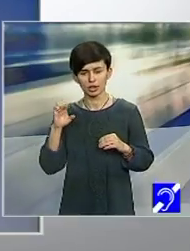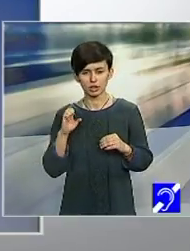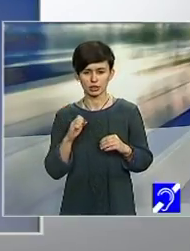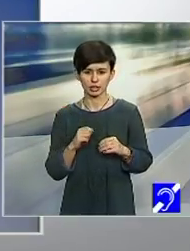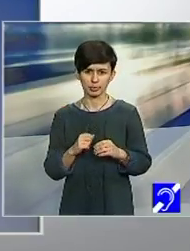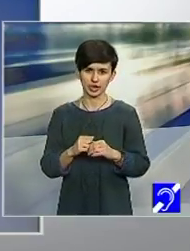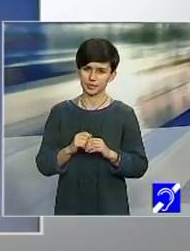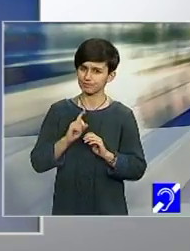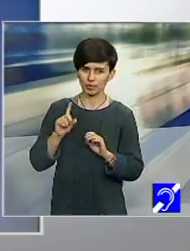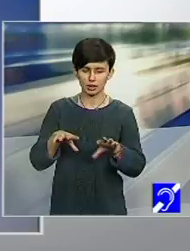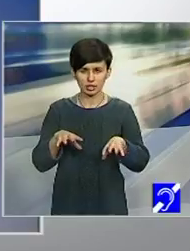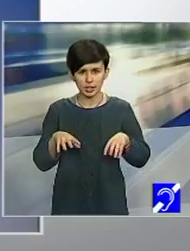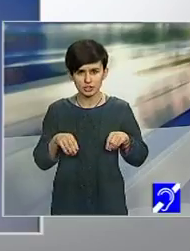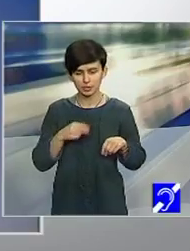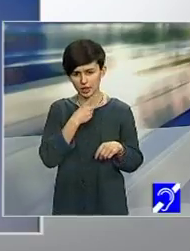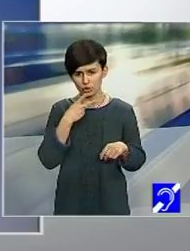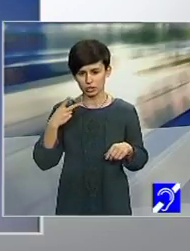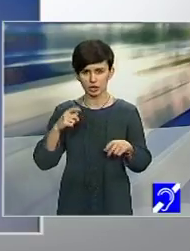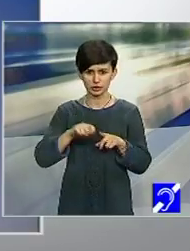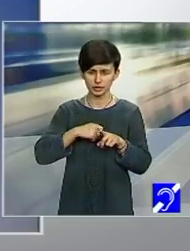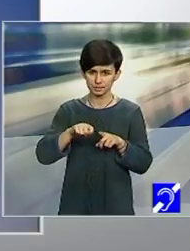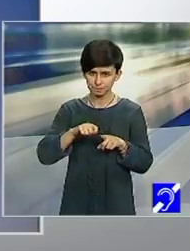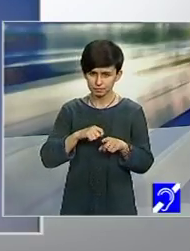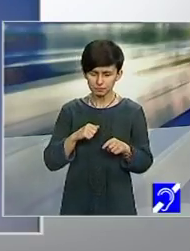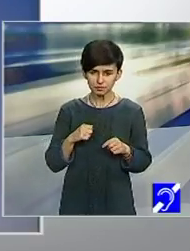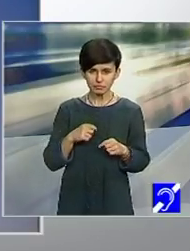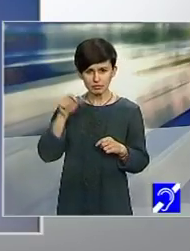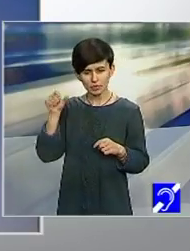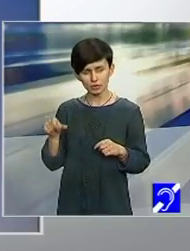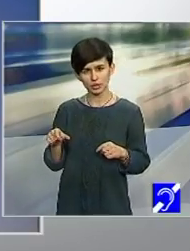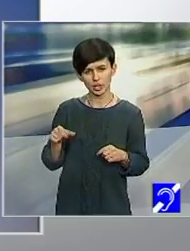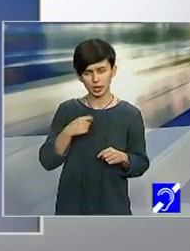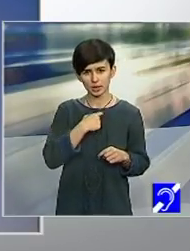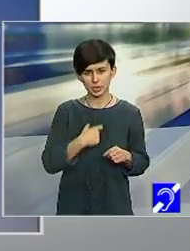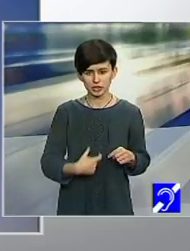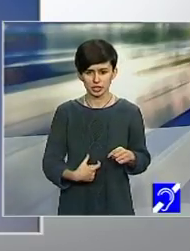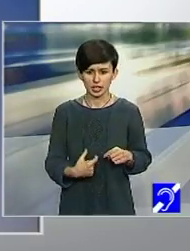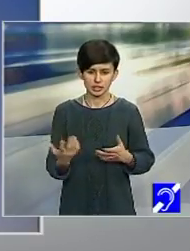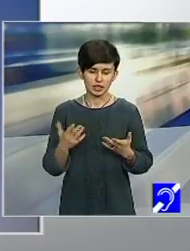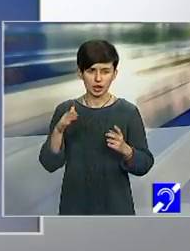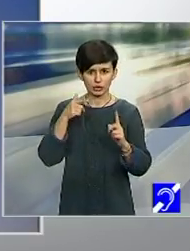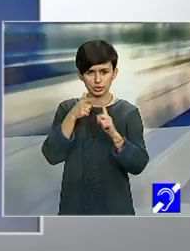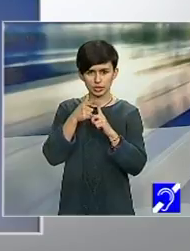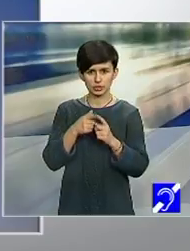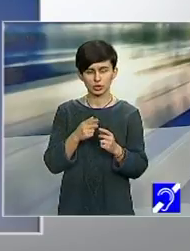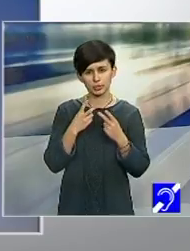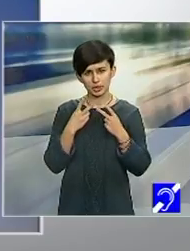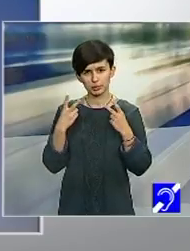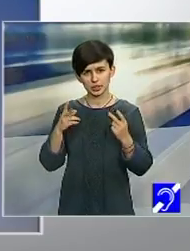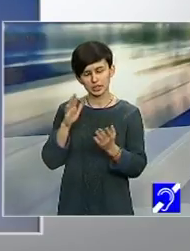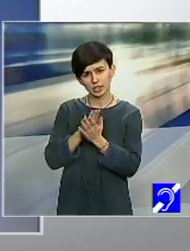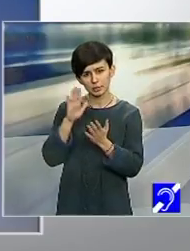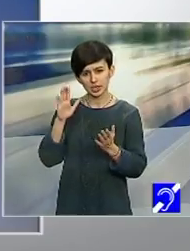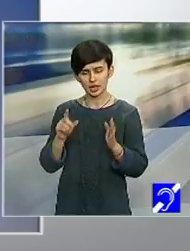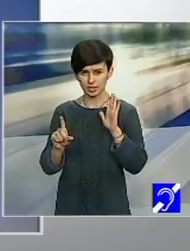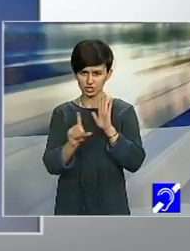negare a Holocaustului, de reabilitarea unor personalități care au avut un rol important în adoptarea și aplicarea legislației